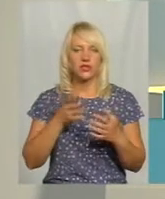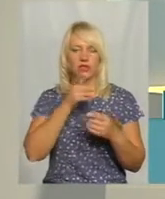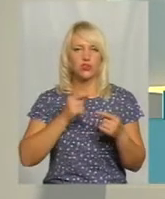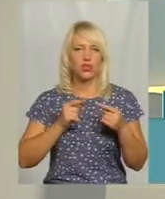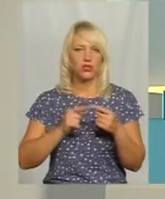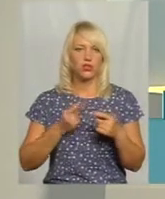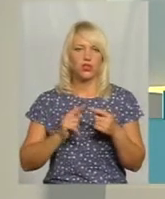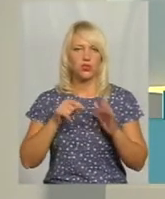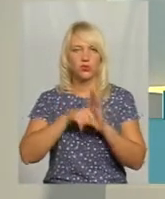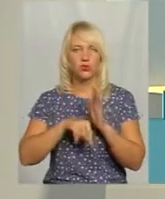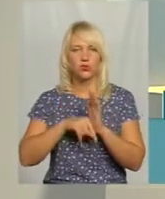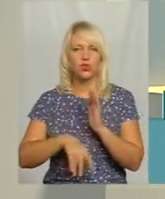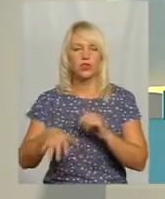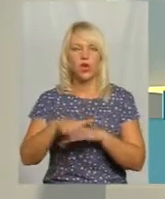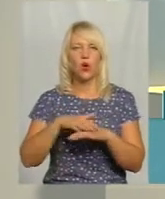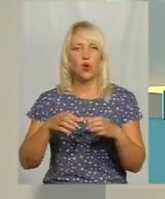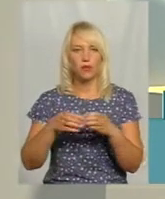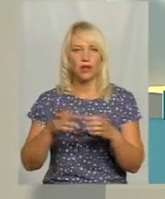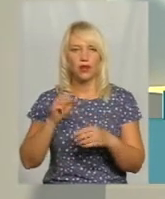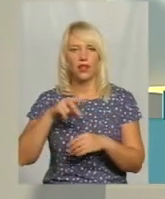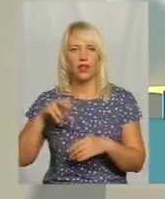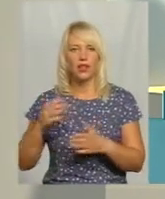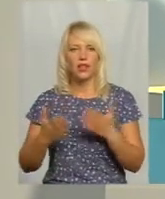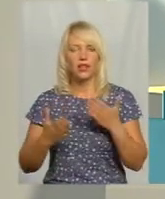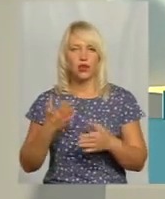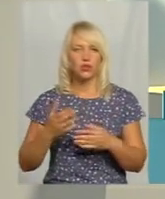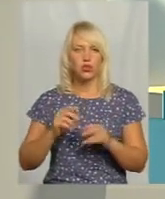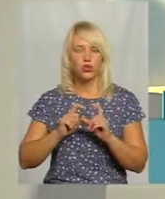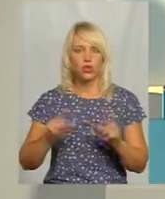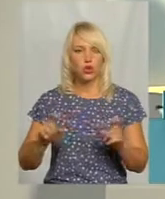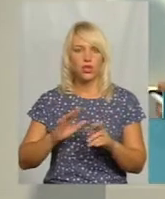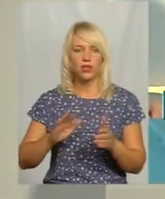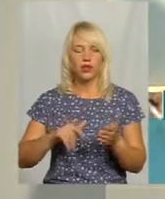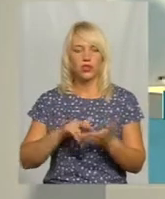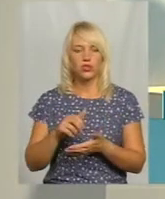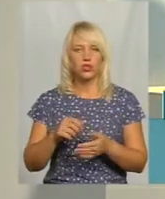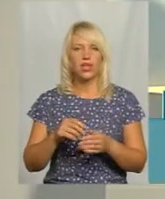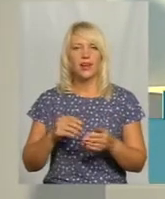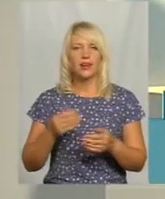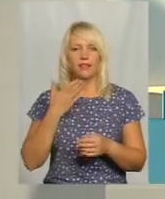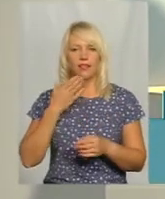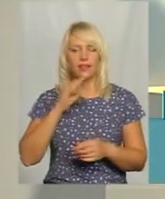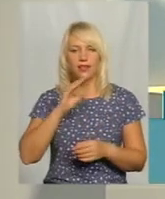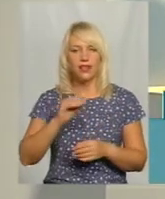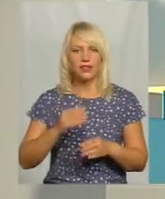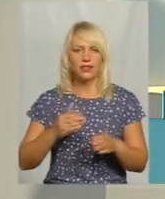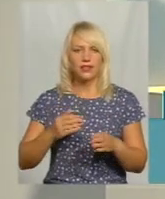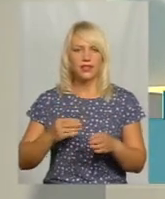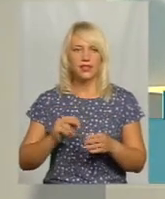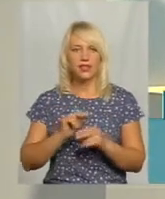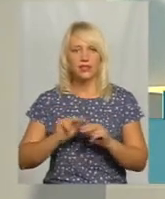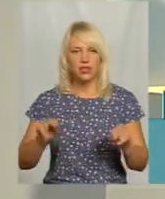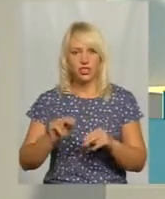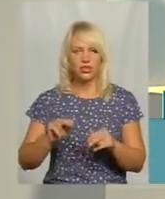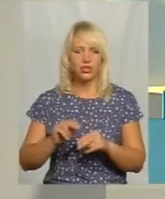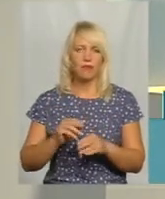вона стосується громад. Але якщо в школи не дійшли дидактичні матеріали, ті, які потрібні, аби почати